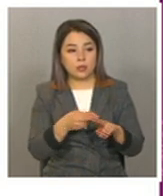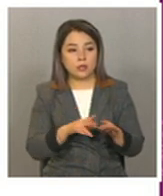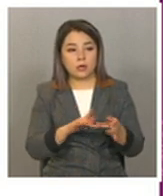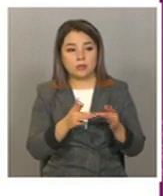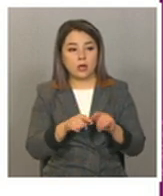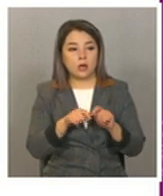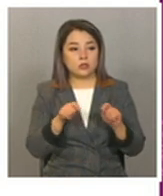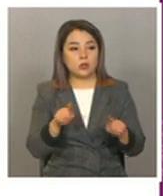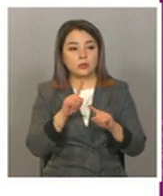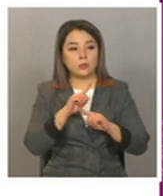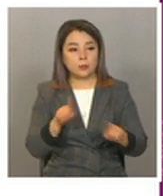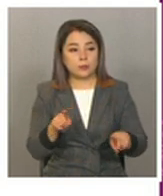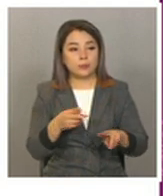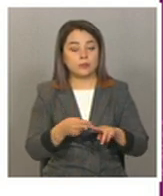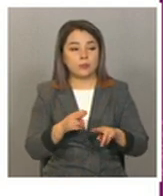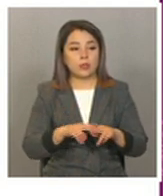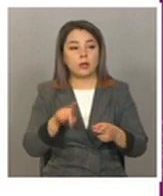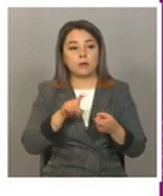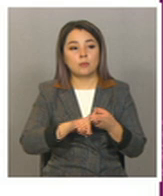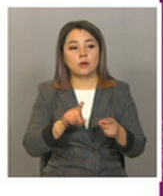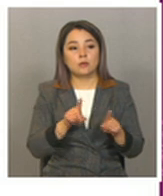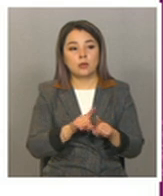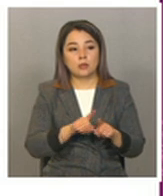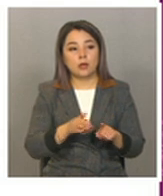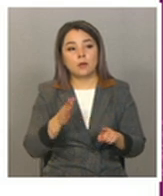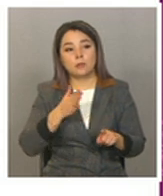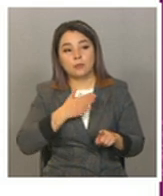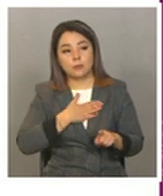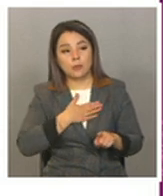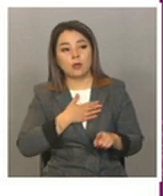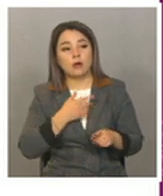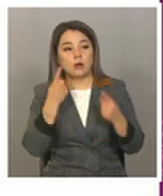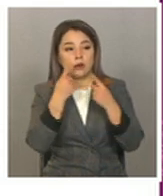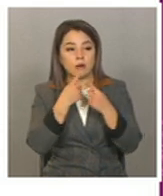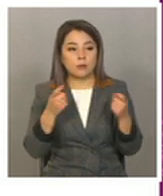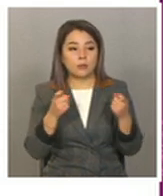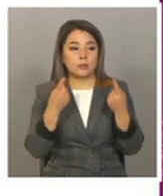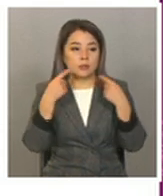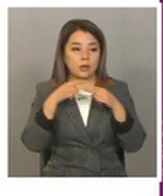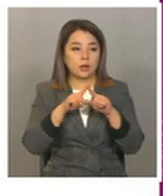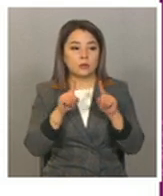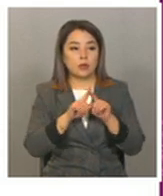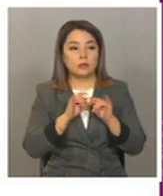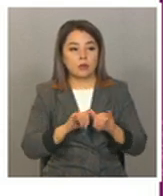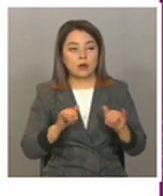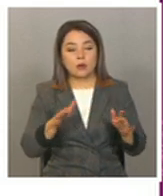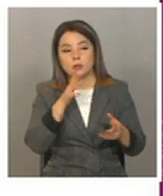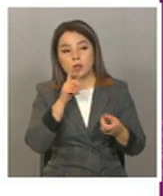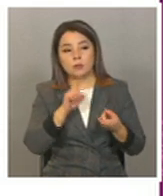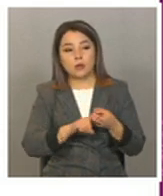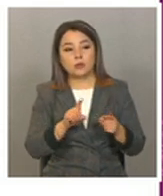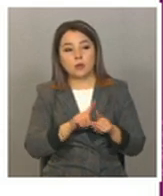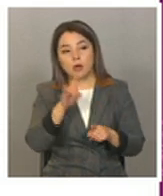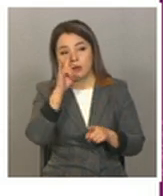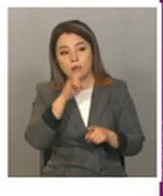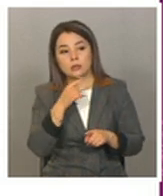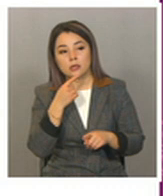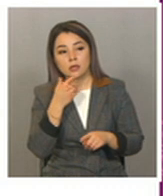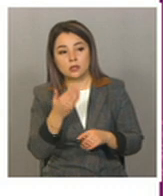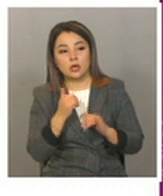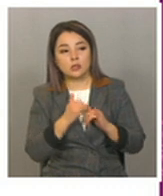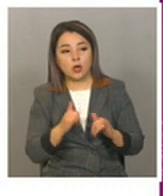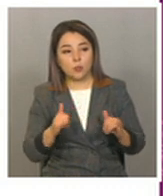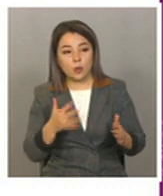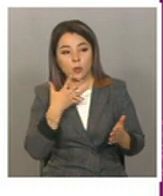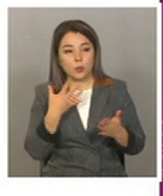еді. Осыған байланысты, мен ақпараттық технологиялар дамыған заманда қазақ тілінің дамуына